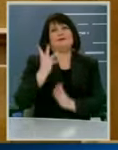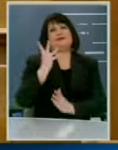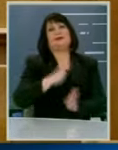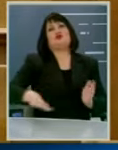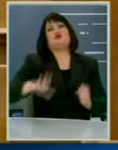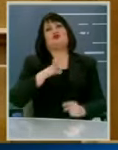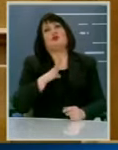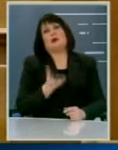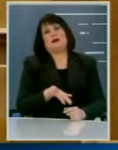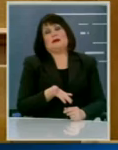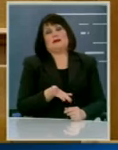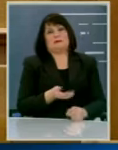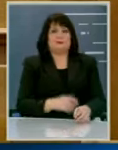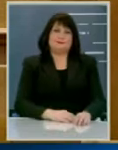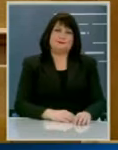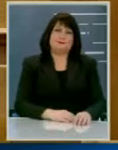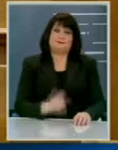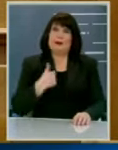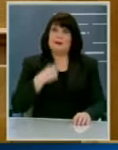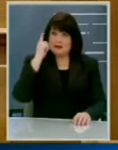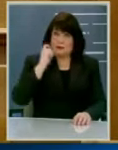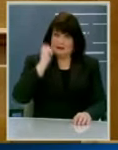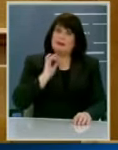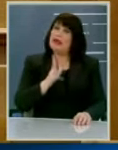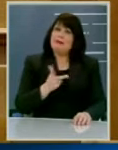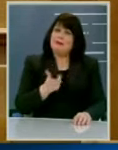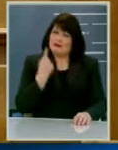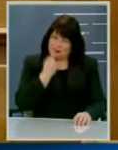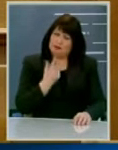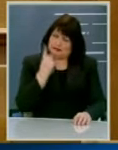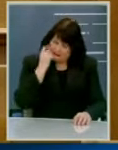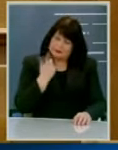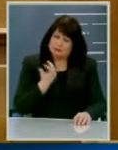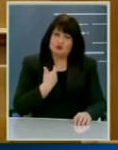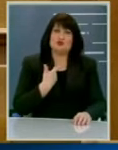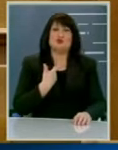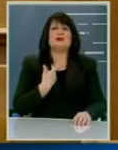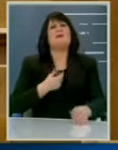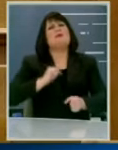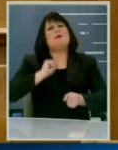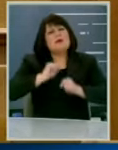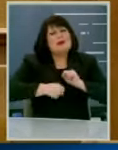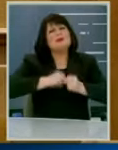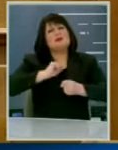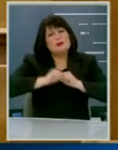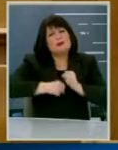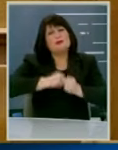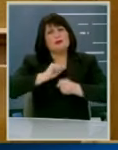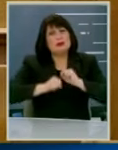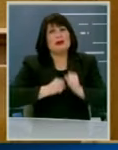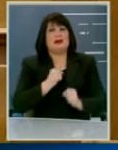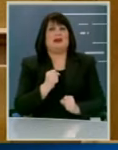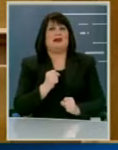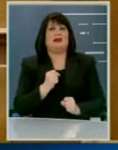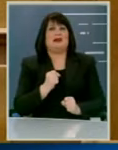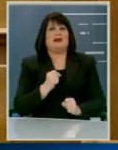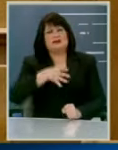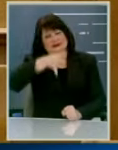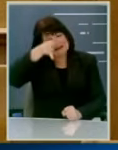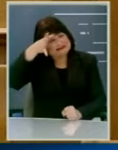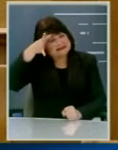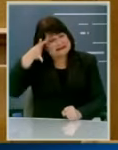πολιτών. Και ξέρουμε καθημερινά τον αγώνα που δίνουν οι μεροκαματιάριδες,